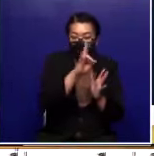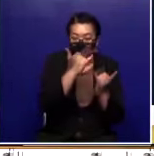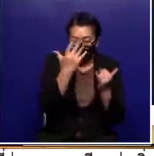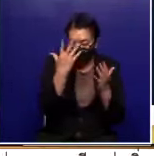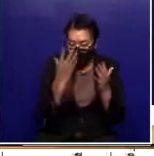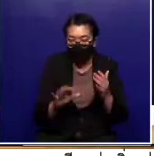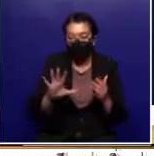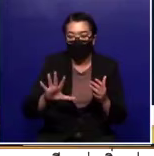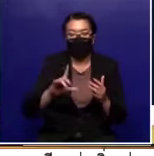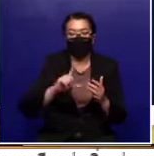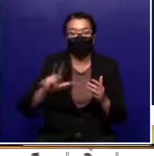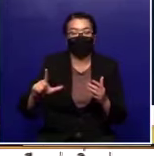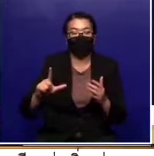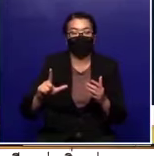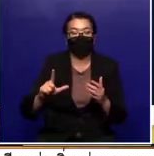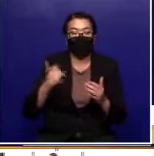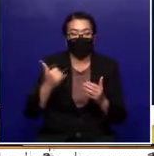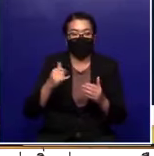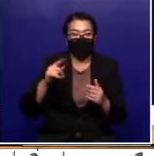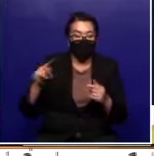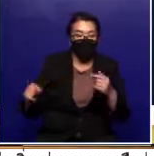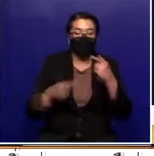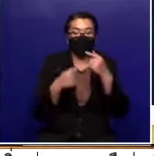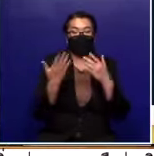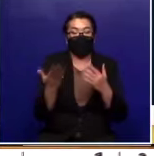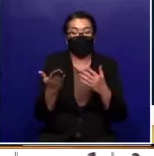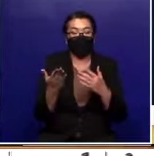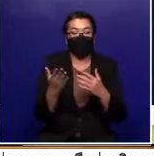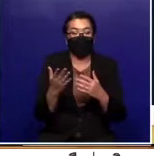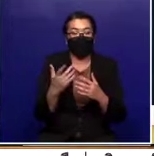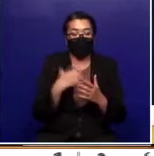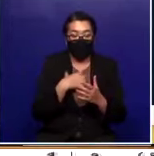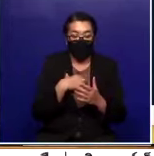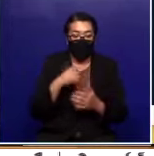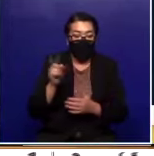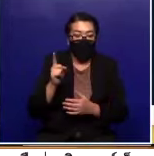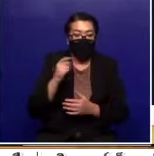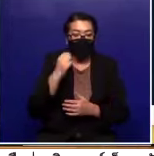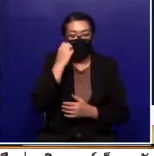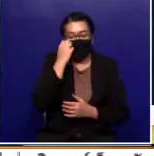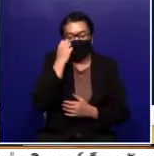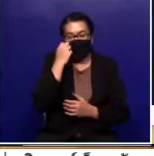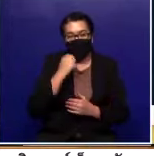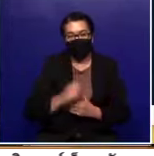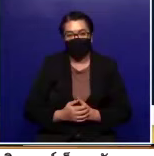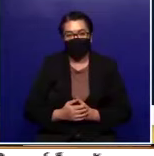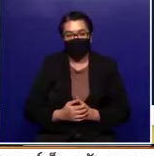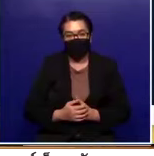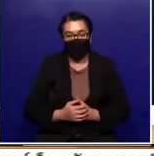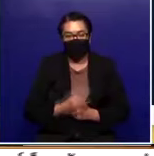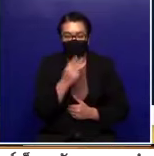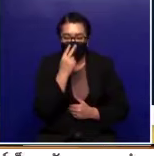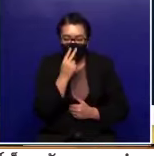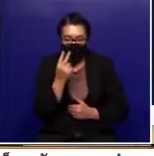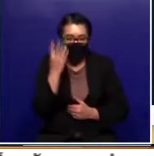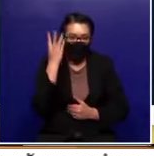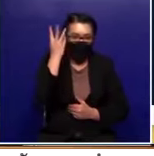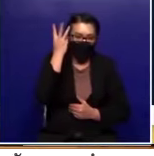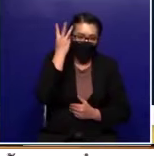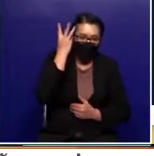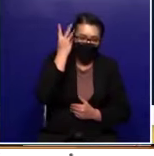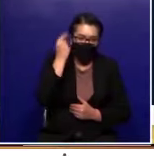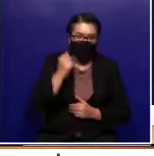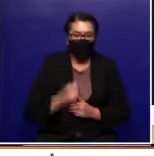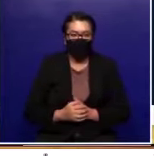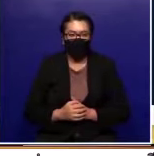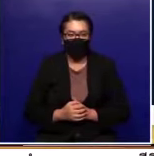คนไทยขึ้นคิโยตินอีกแล้วจะปล่อยมาสับฉับขัดฟังแล้วมันน่าเครียดนะท่านประธานครับ